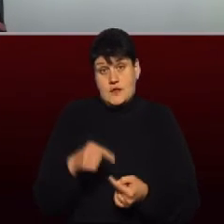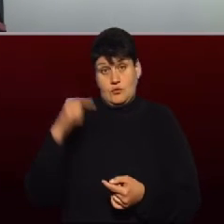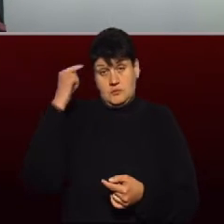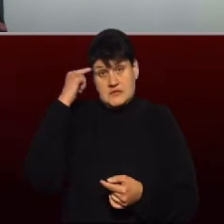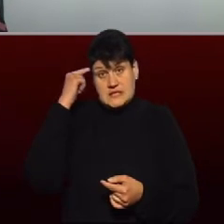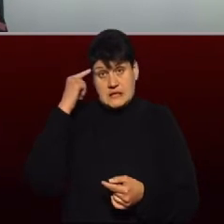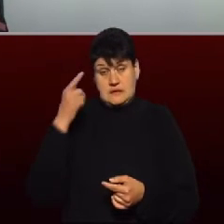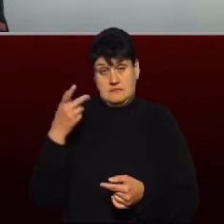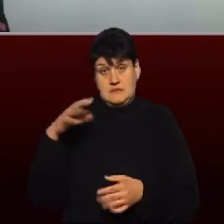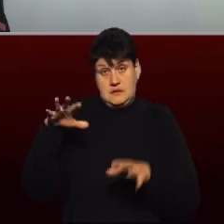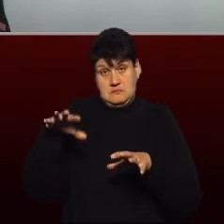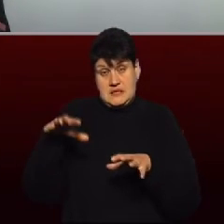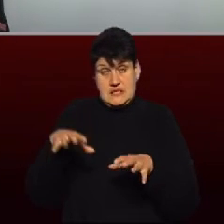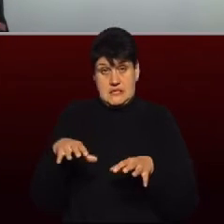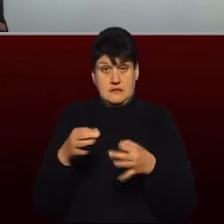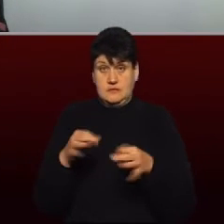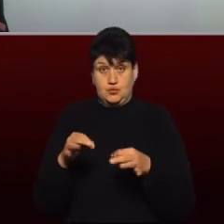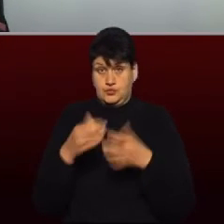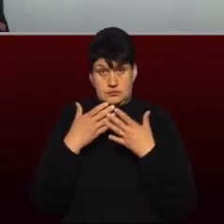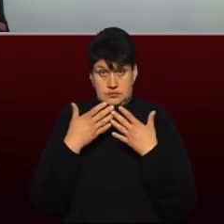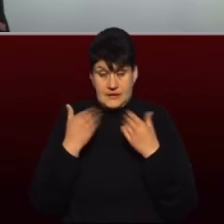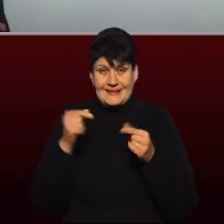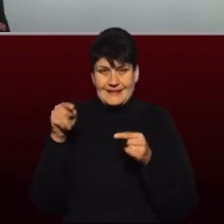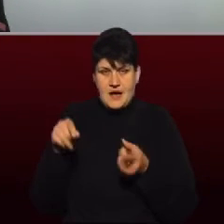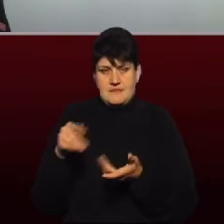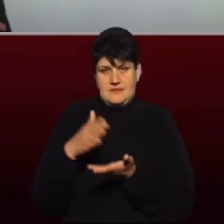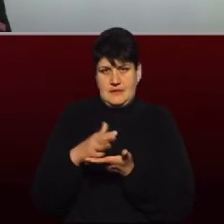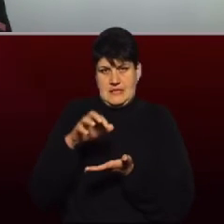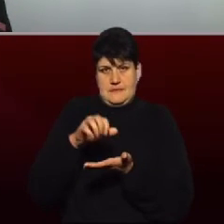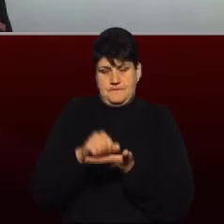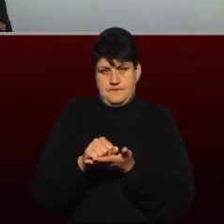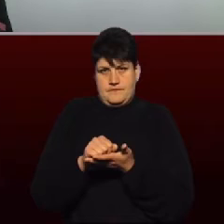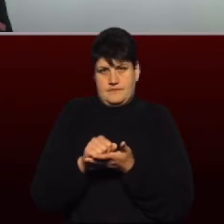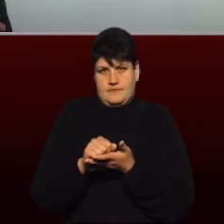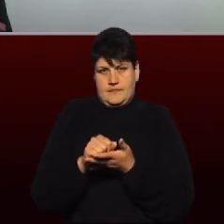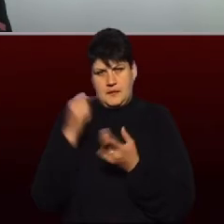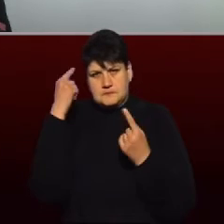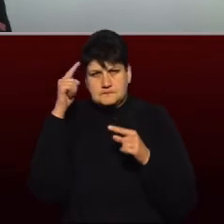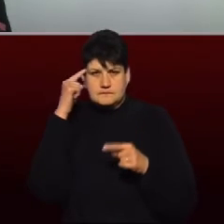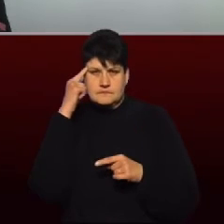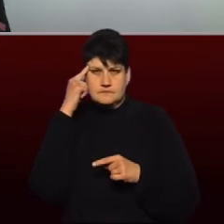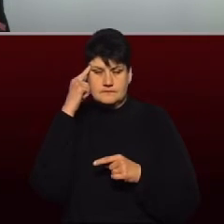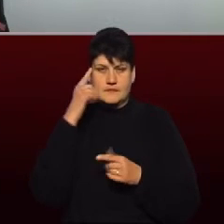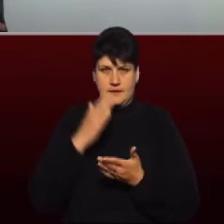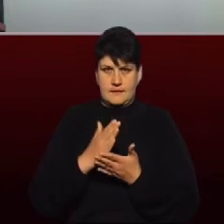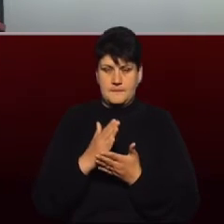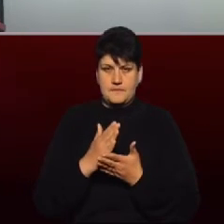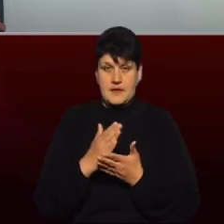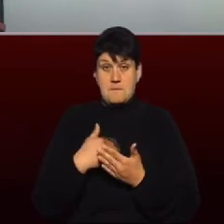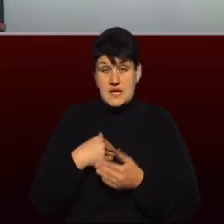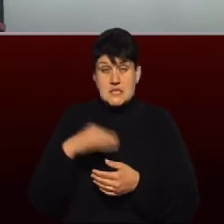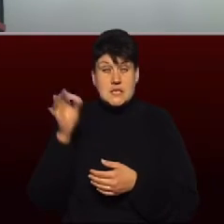Воно завжди займає якимось стереотипом, упередженням. Розумієте? Тобто ми згадуємо миттєво, а що